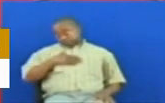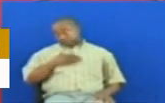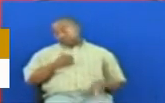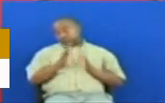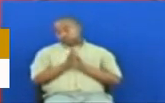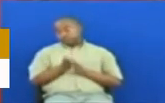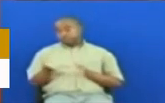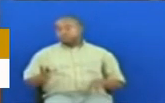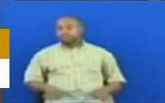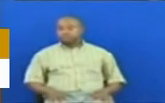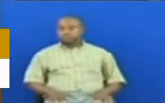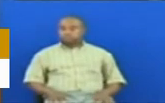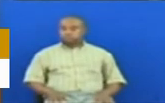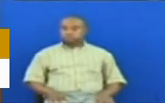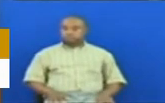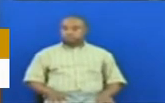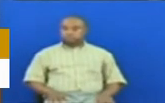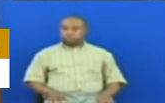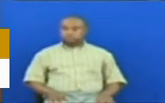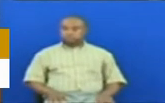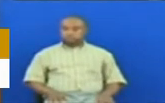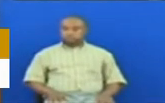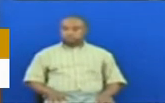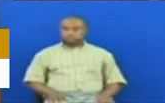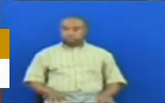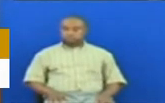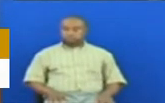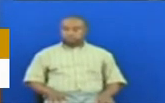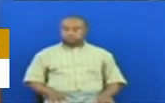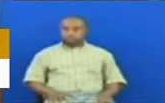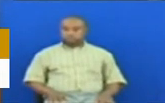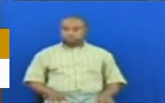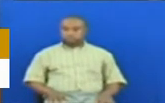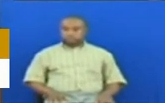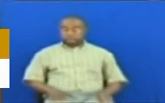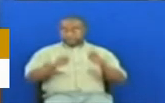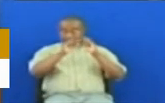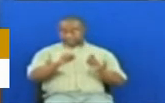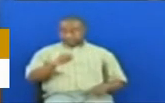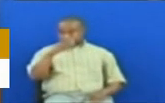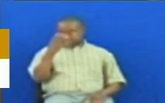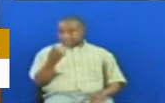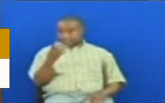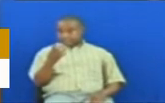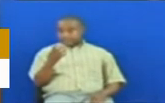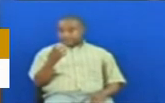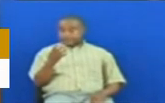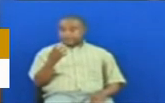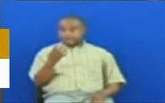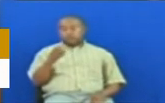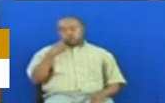tukubali. Na lile lingine la na kifungu cha 4 lile la at